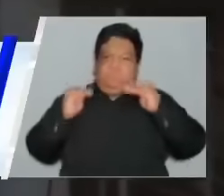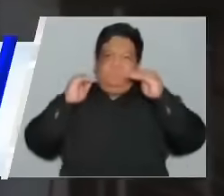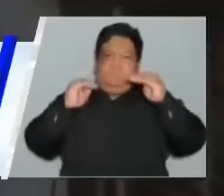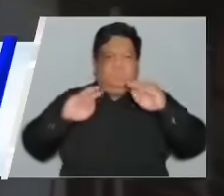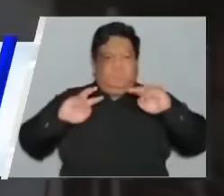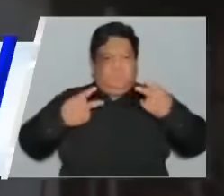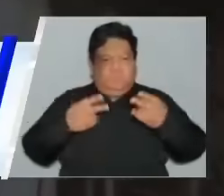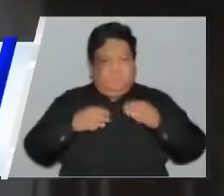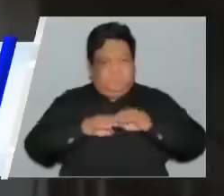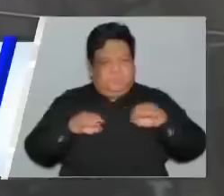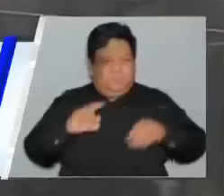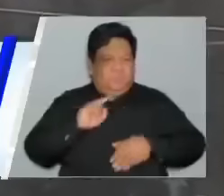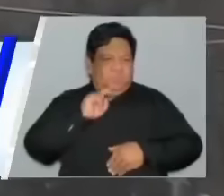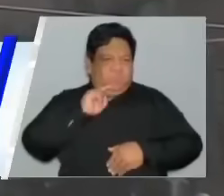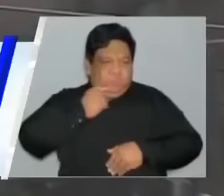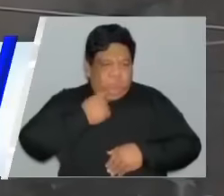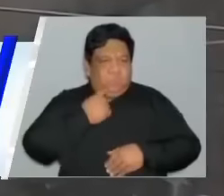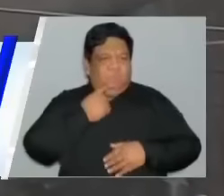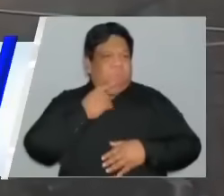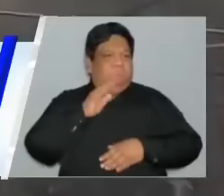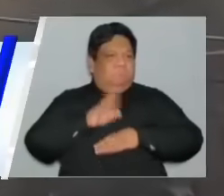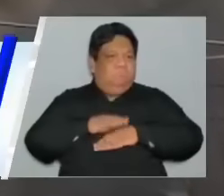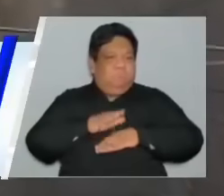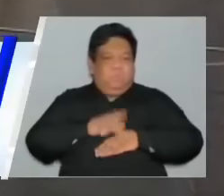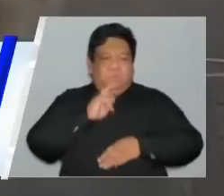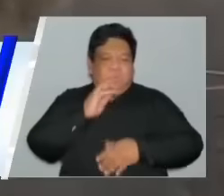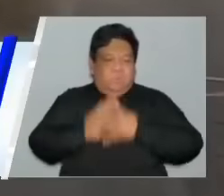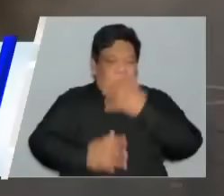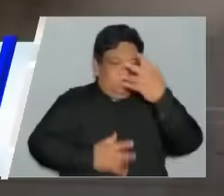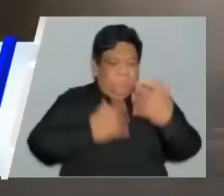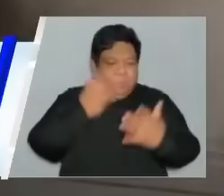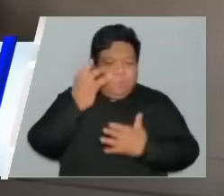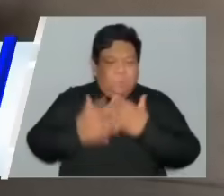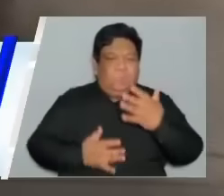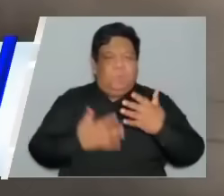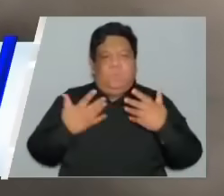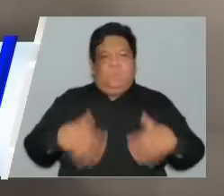ng naglalagablab na apoy at makapal na usok ang mga bahay.